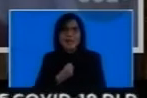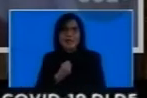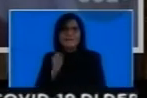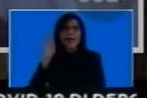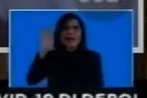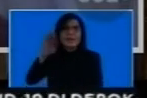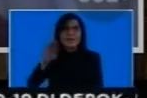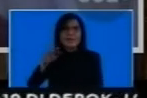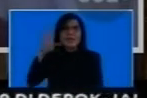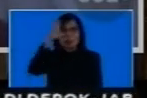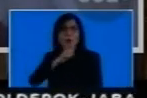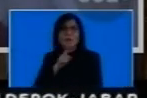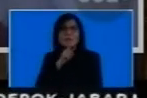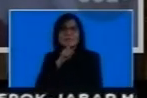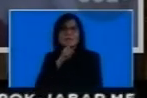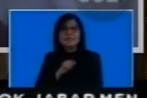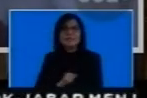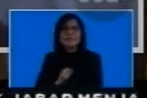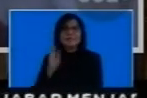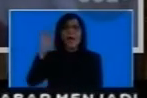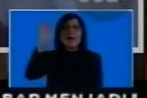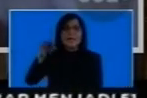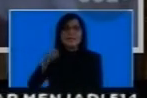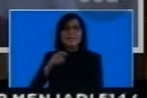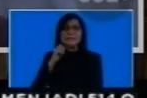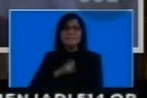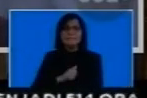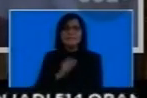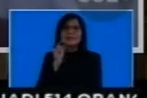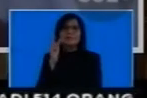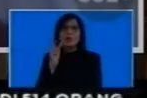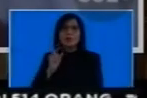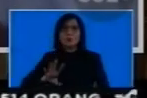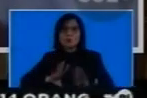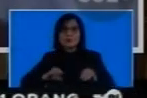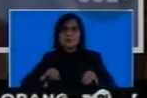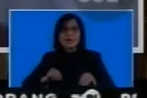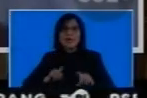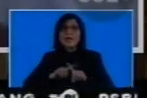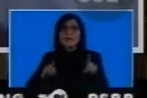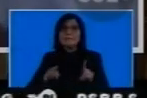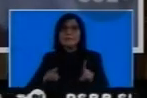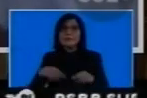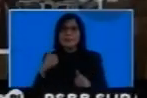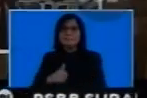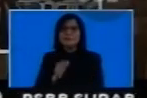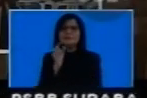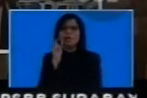bahwa ketika mereka menguasai bahasa Inggris, mereka tidak hanya menggunakannya untuk dunia kerja, tapi